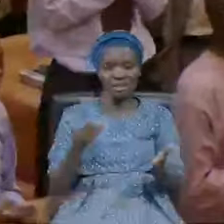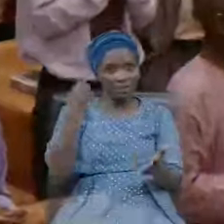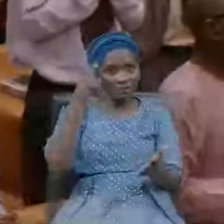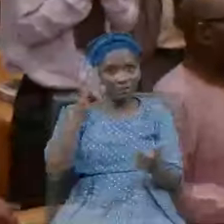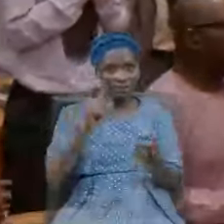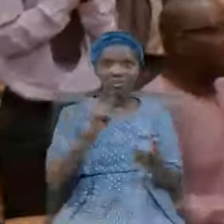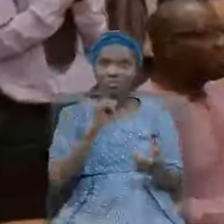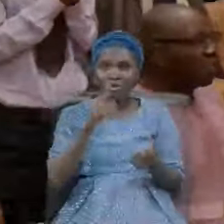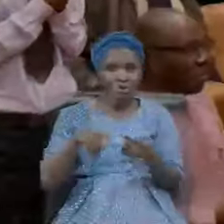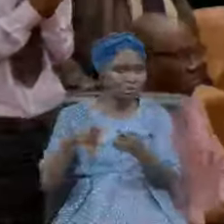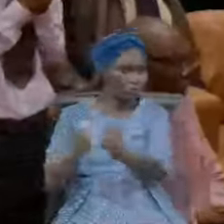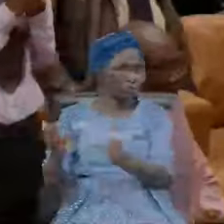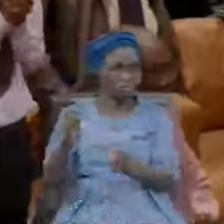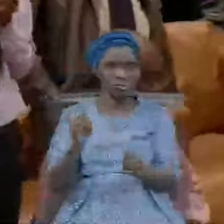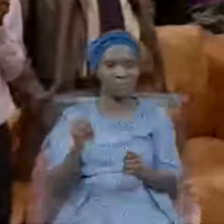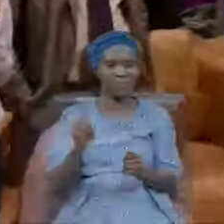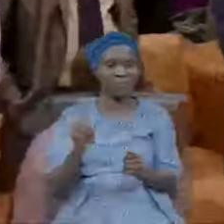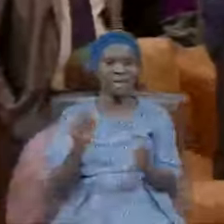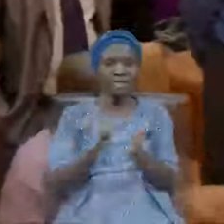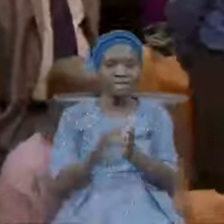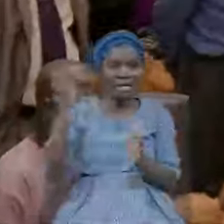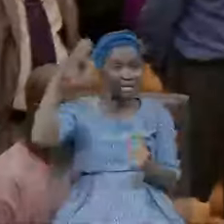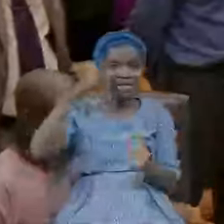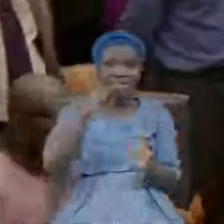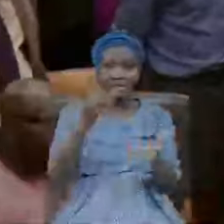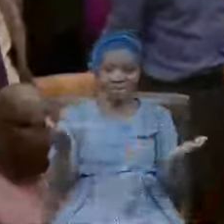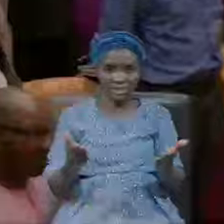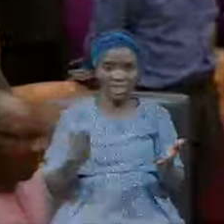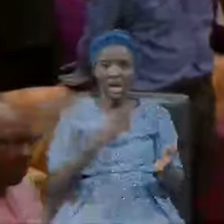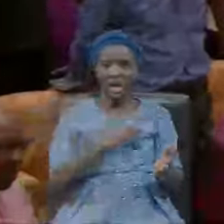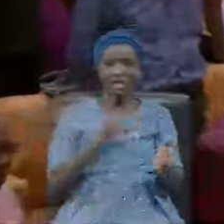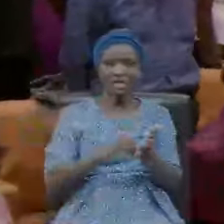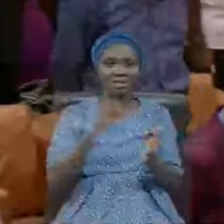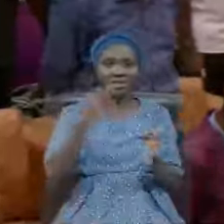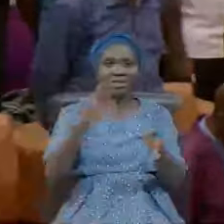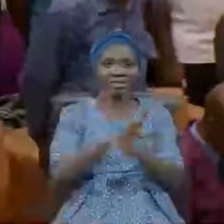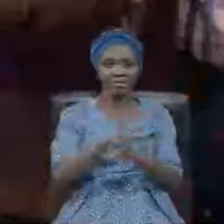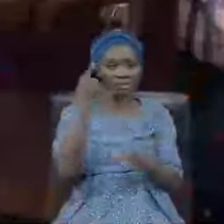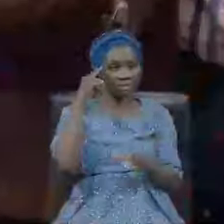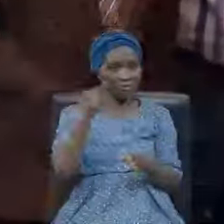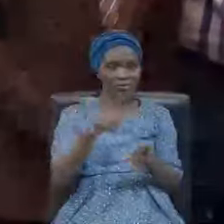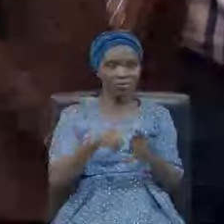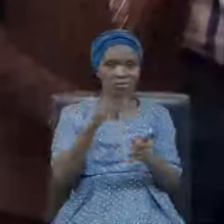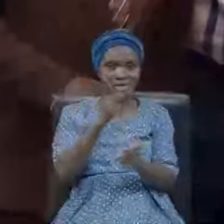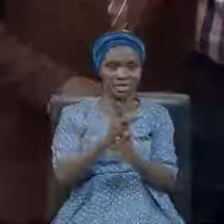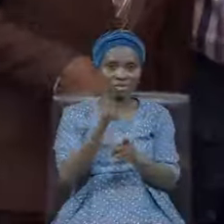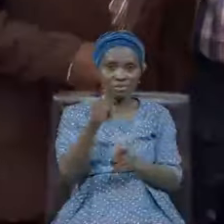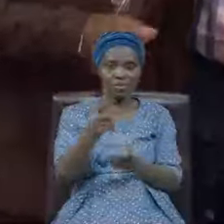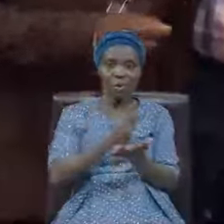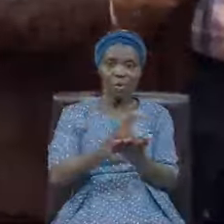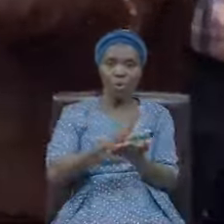que les gens mènent, la grâce là est disponible pour toi. Elle va te